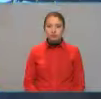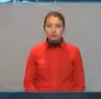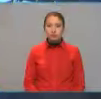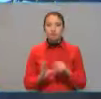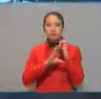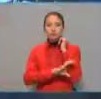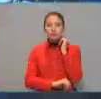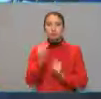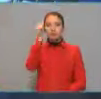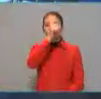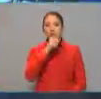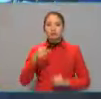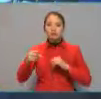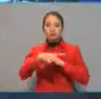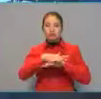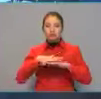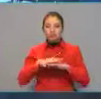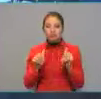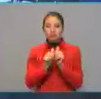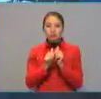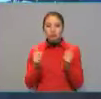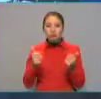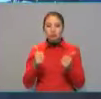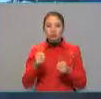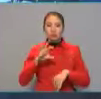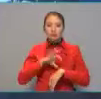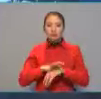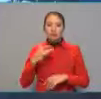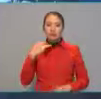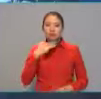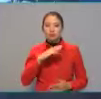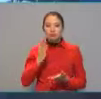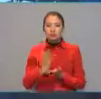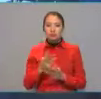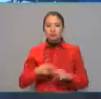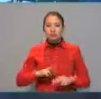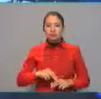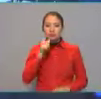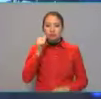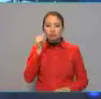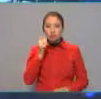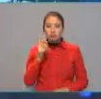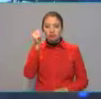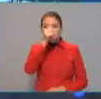Соңғы жылдары елімізде неке бұзу фактілері көптеп тіркелуде. Былтырғы жылдың өзінде Қазақстан бойынша